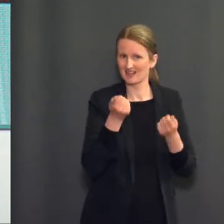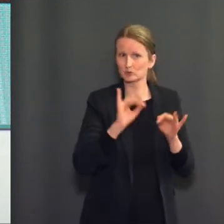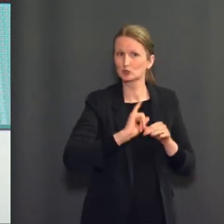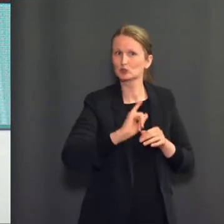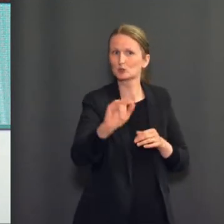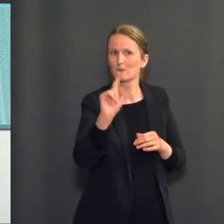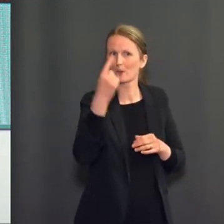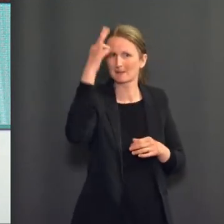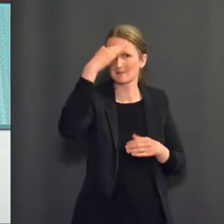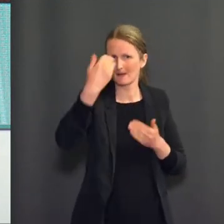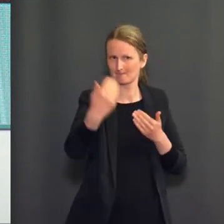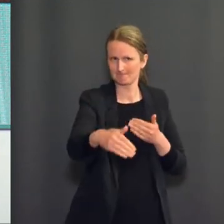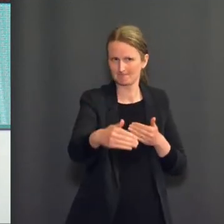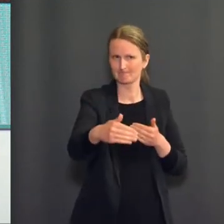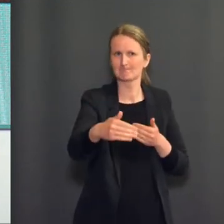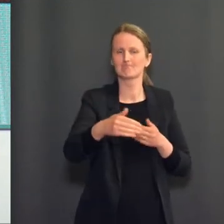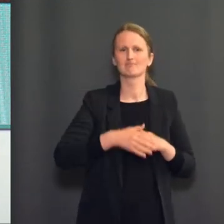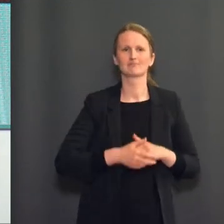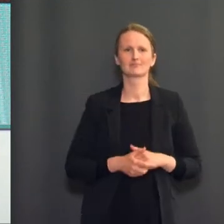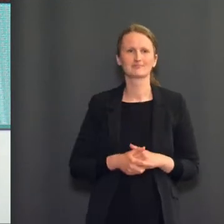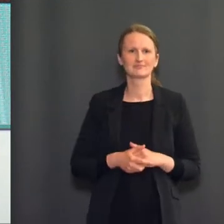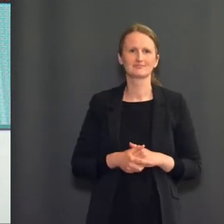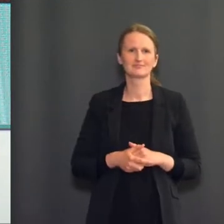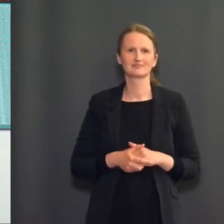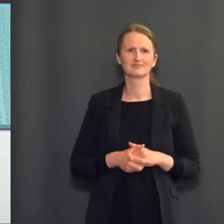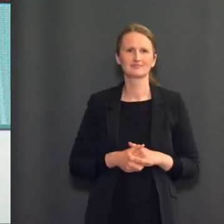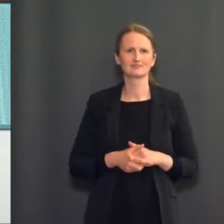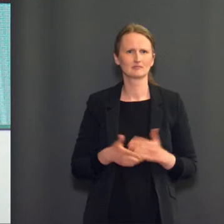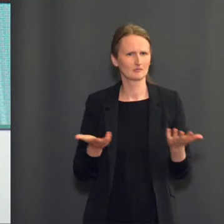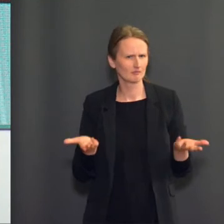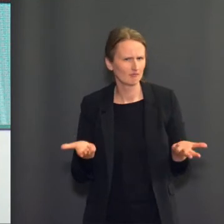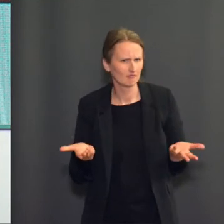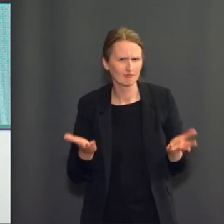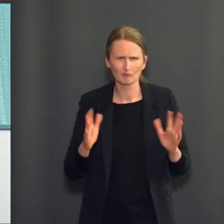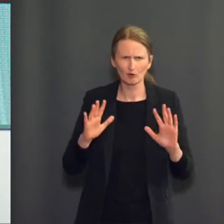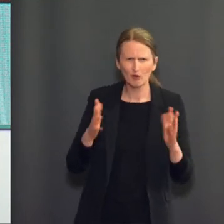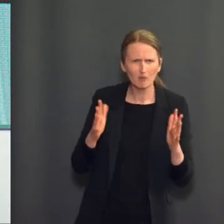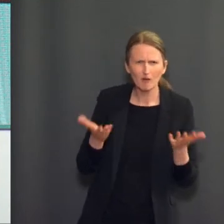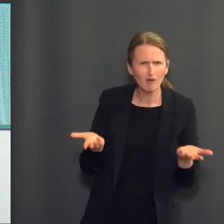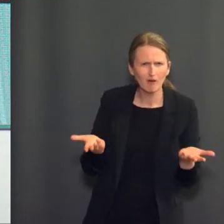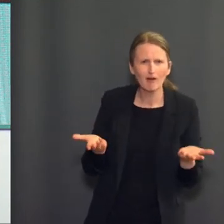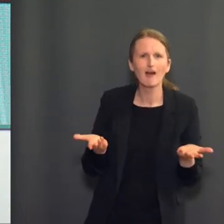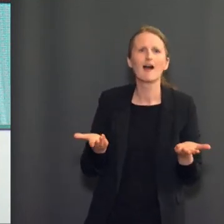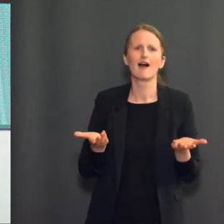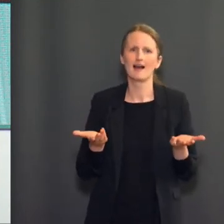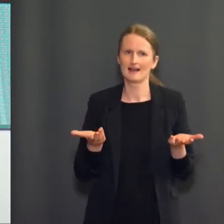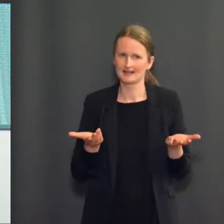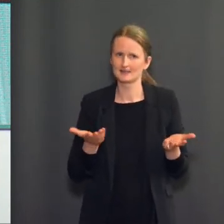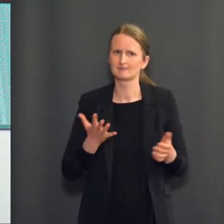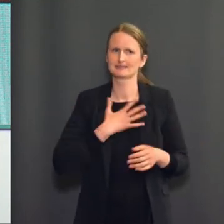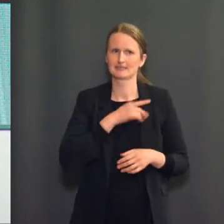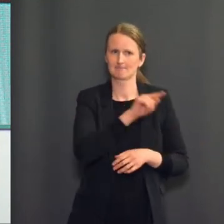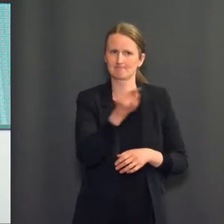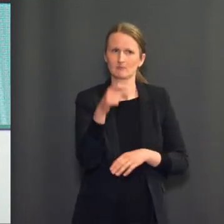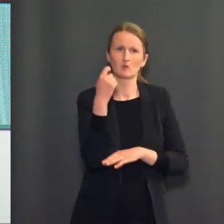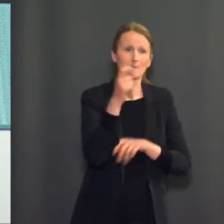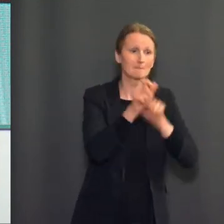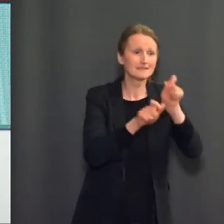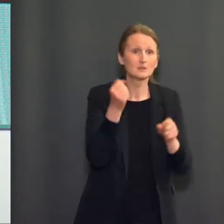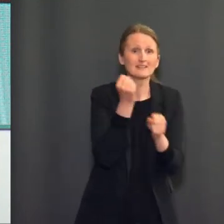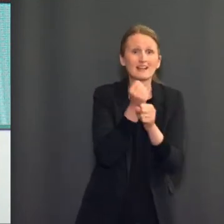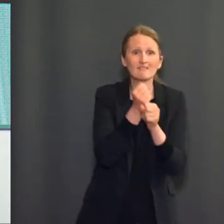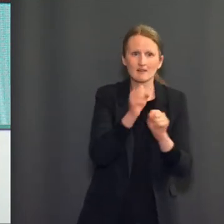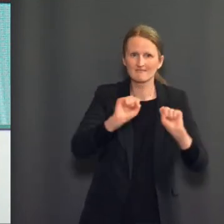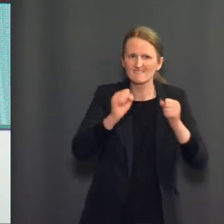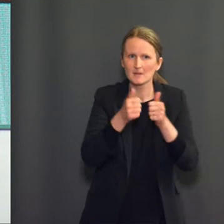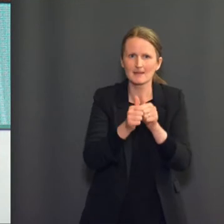tester régulièrement les collaborateurs pour lesquels le télétravail n'est pas possible en vue de la nature de leur emploi.